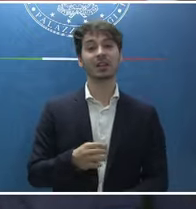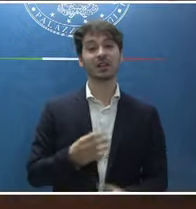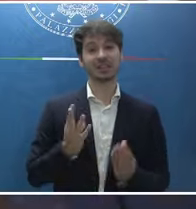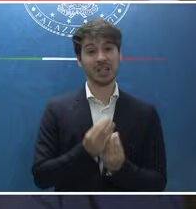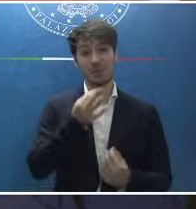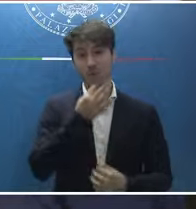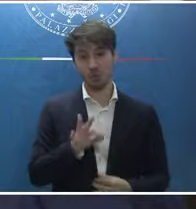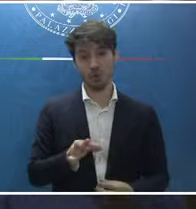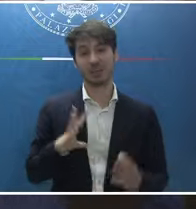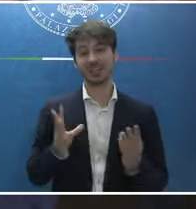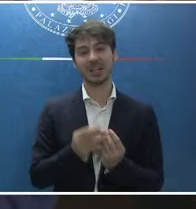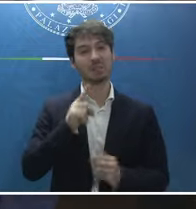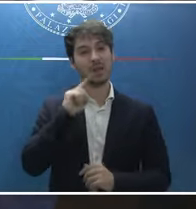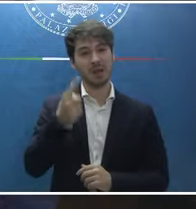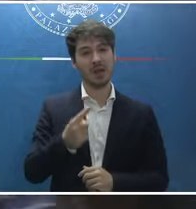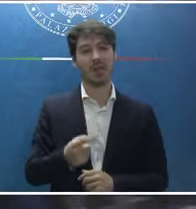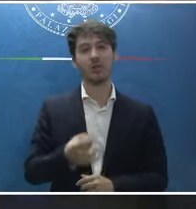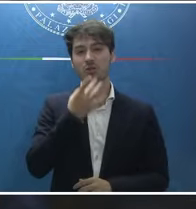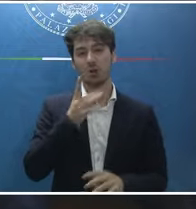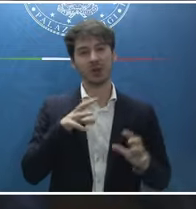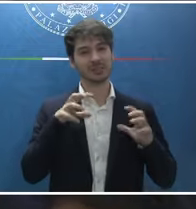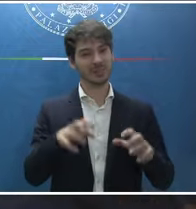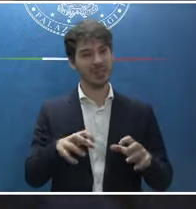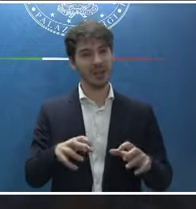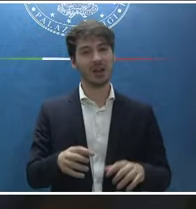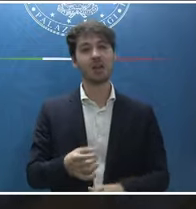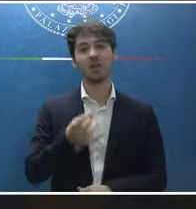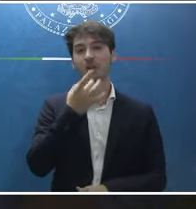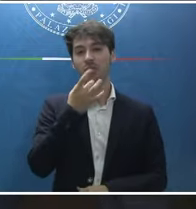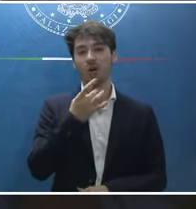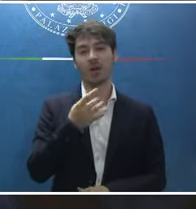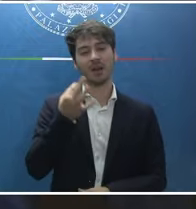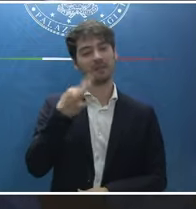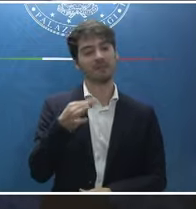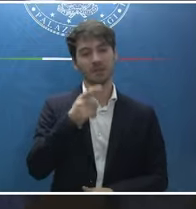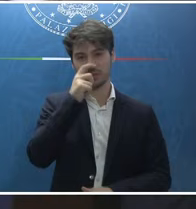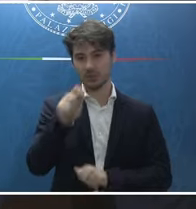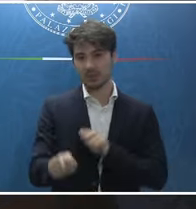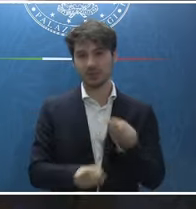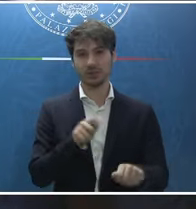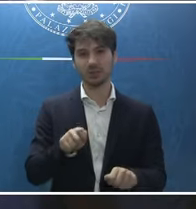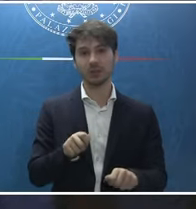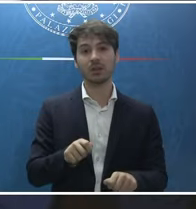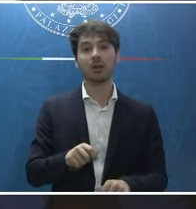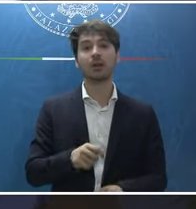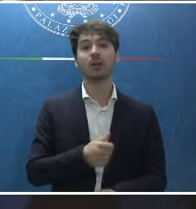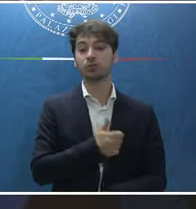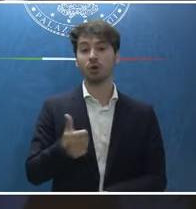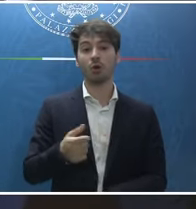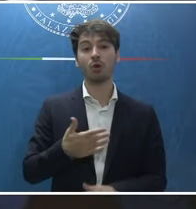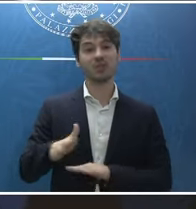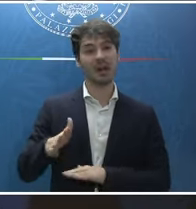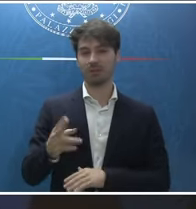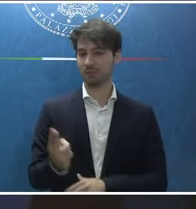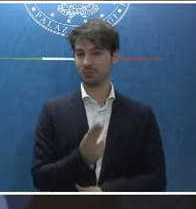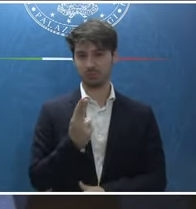meglio, la droga è una strega, la droga è maestra dell'inganno, nessuno si salva da solo, la vita